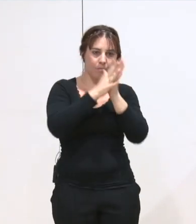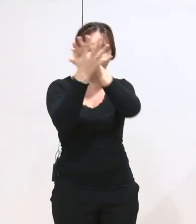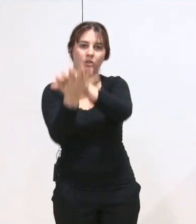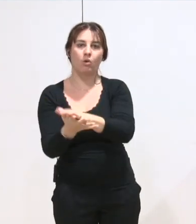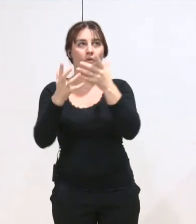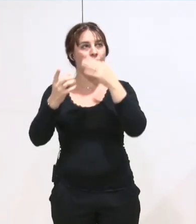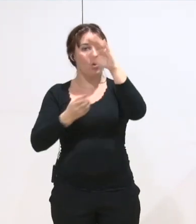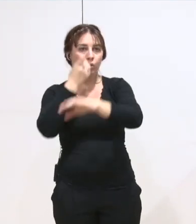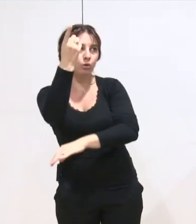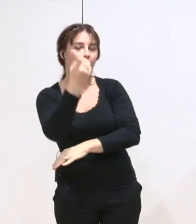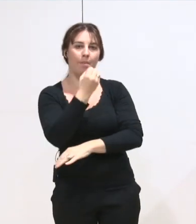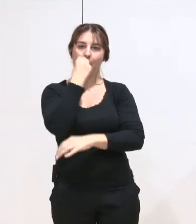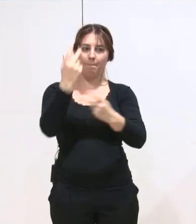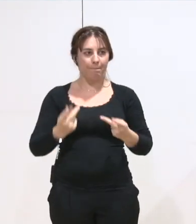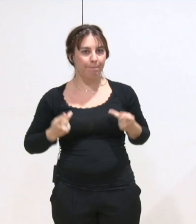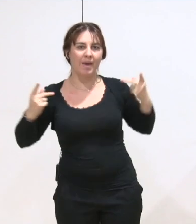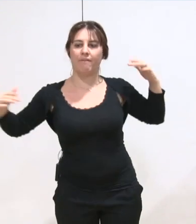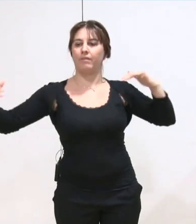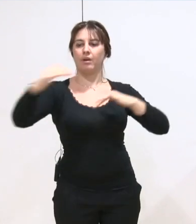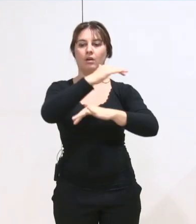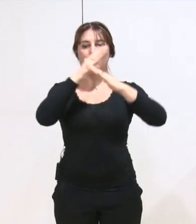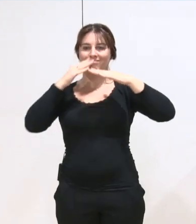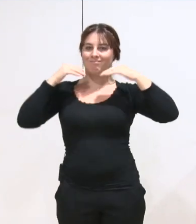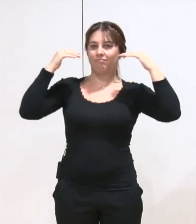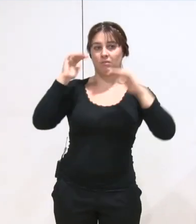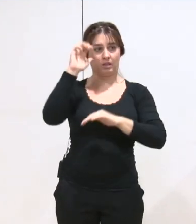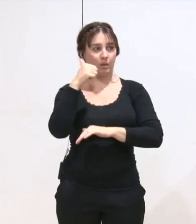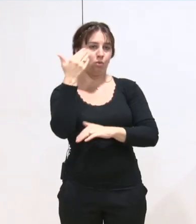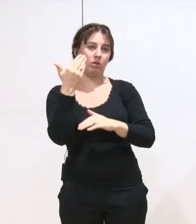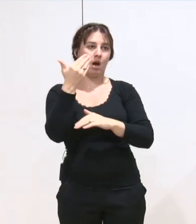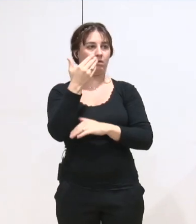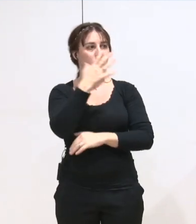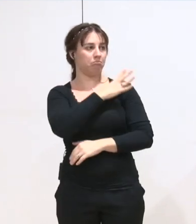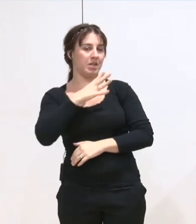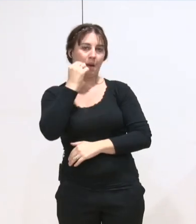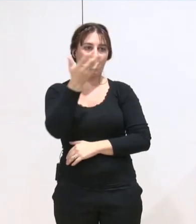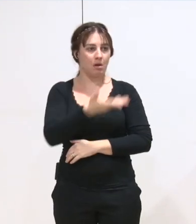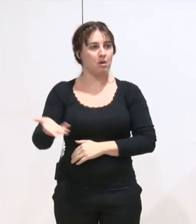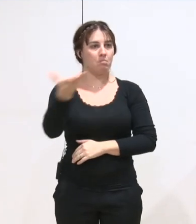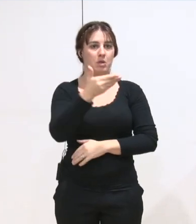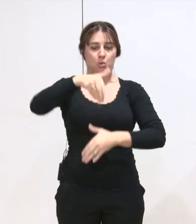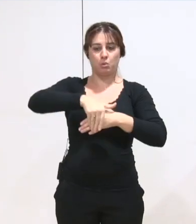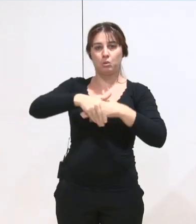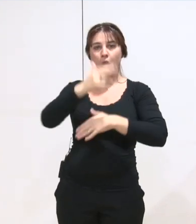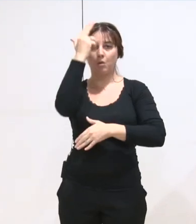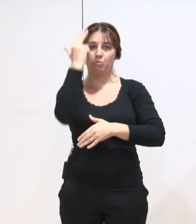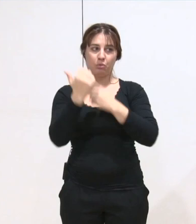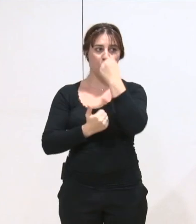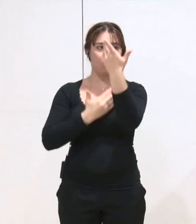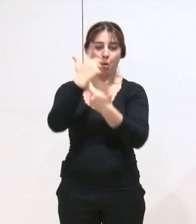durables où l'on vit bien. Et c'est dans cette dynamique, mesdames et messieurs, que je vous propose d'ouvrir la séance de ce soir